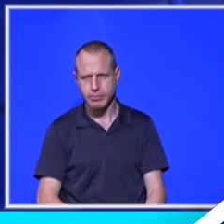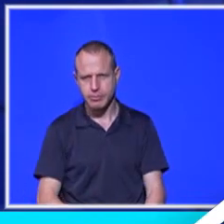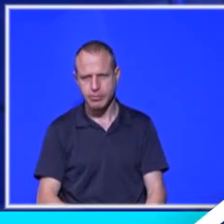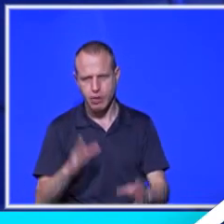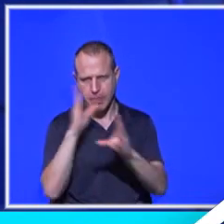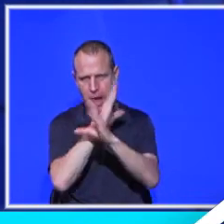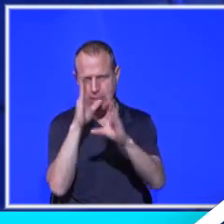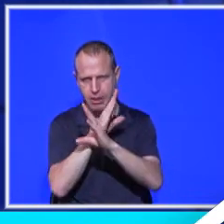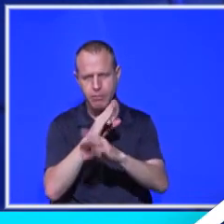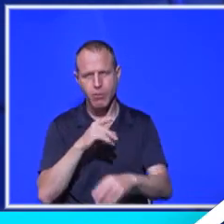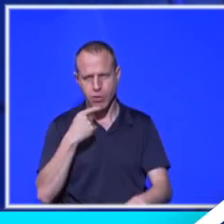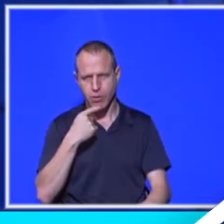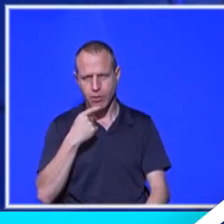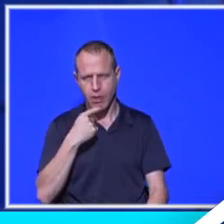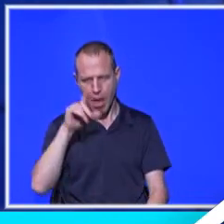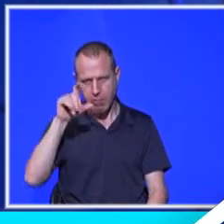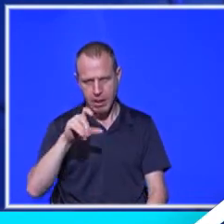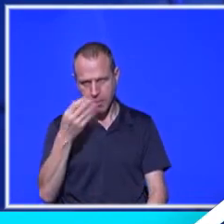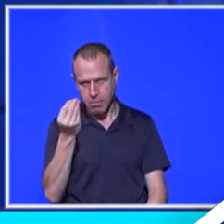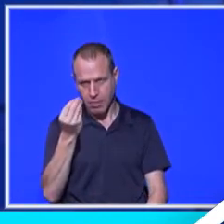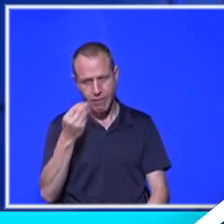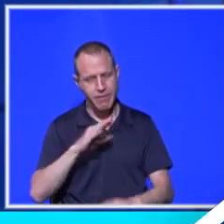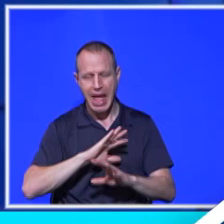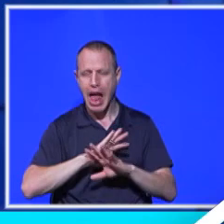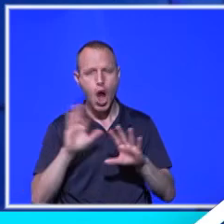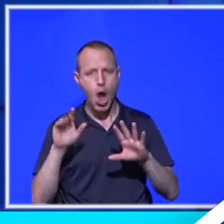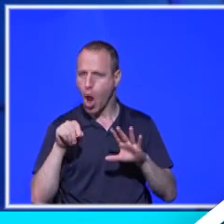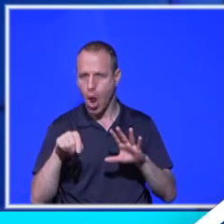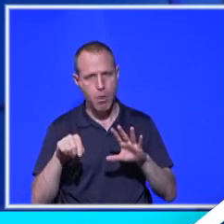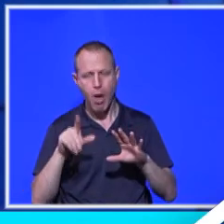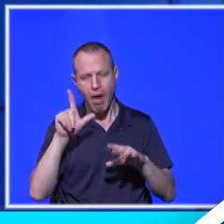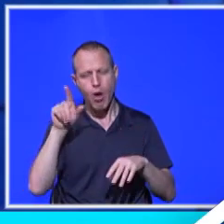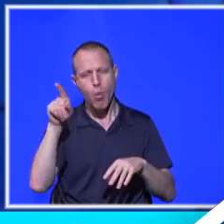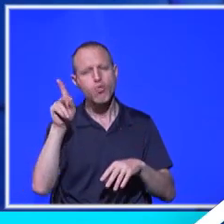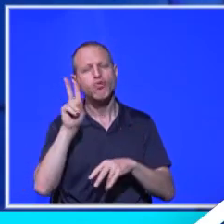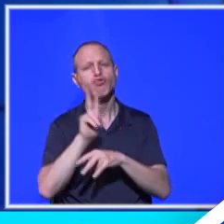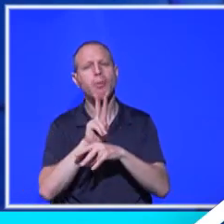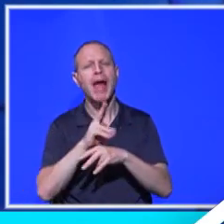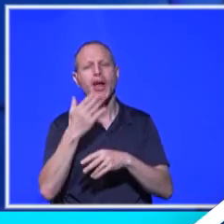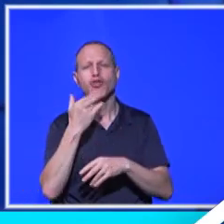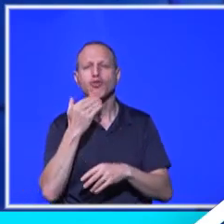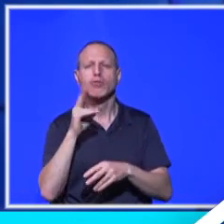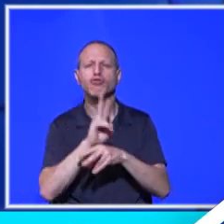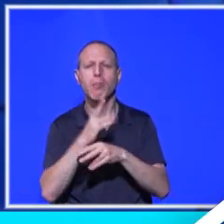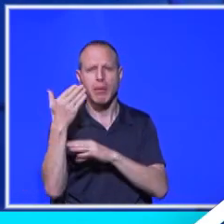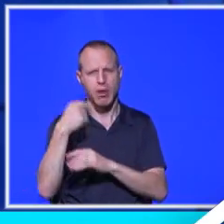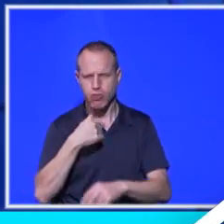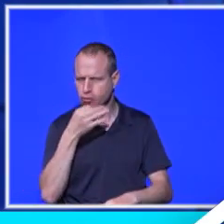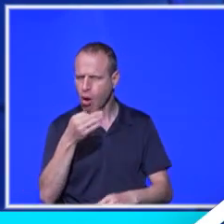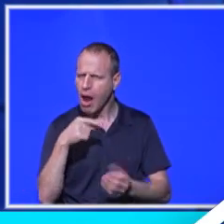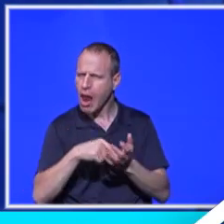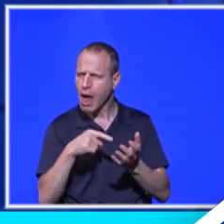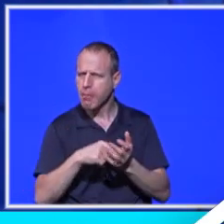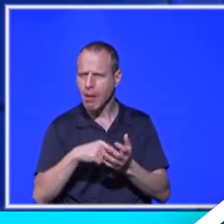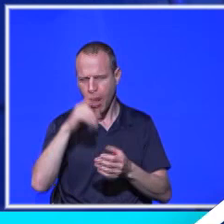זאת אומרת, הבן אדם כבר עוד רגע איננו, אבל הוא עוד שומר על היהודים, כן, שומר על המדינה. ואני שואל אותו, למה? אבא